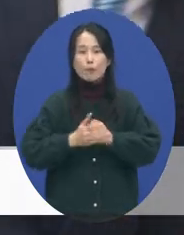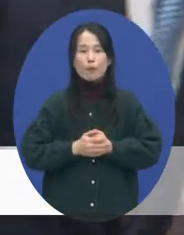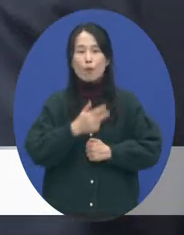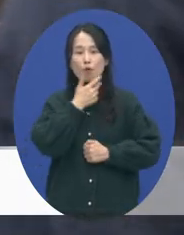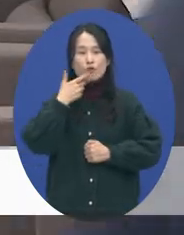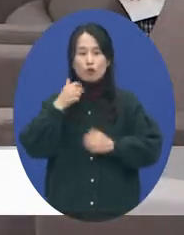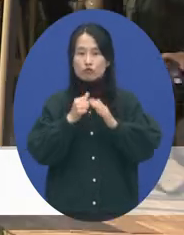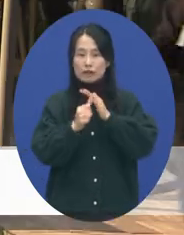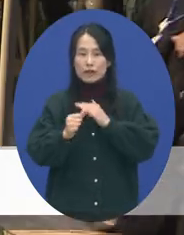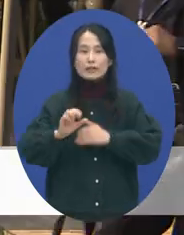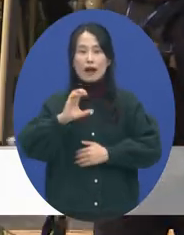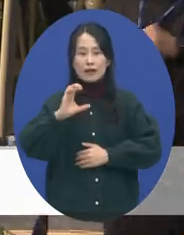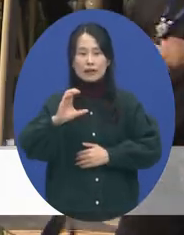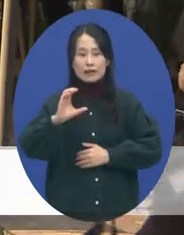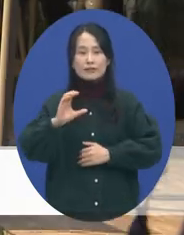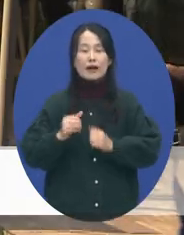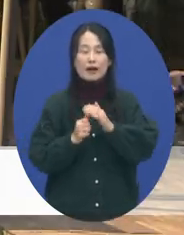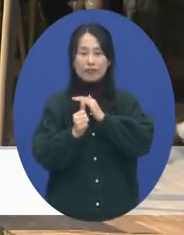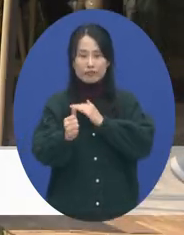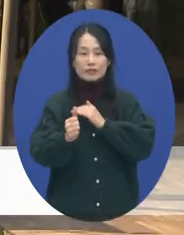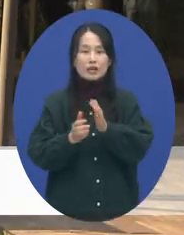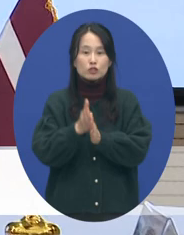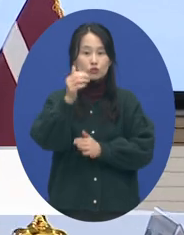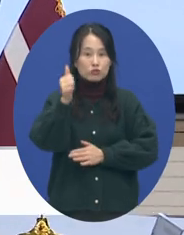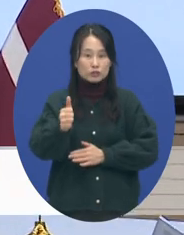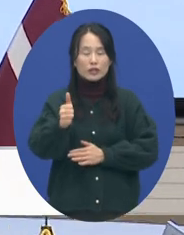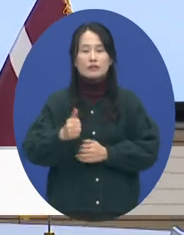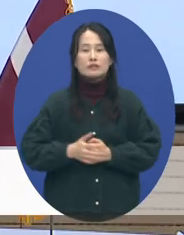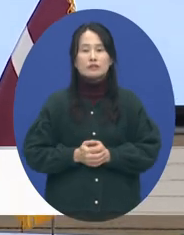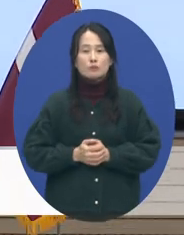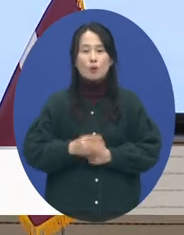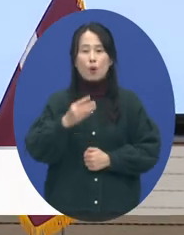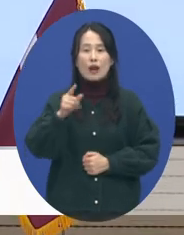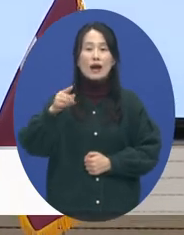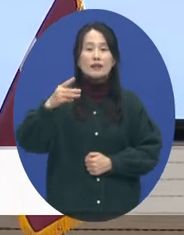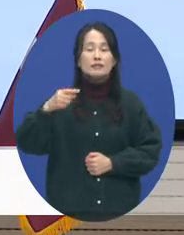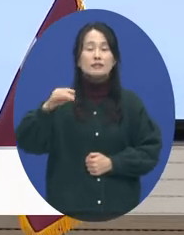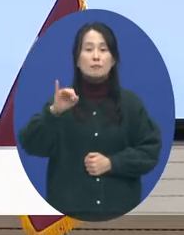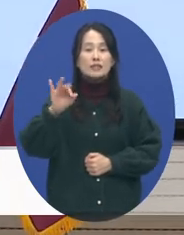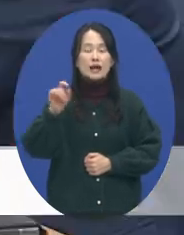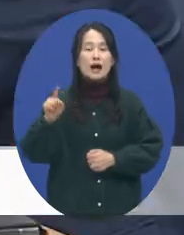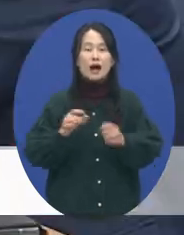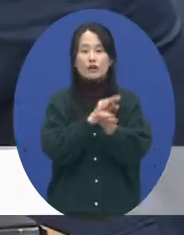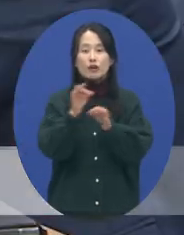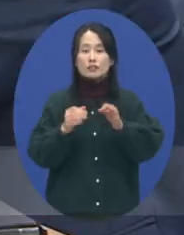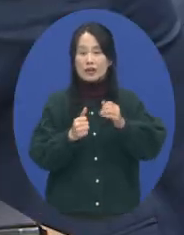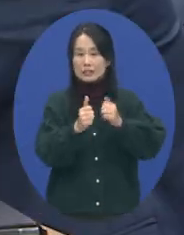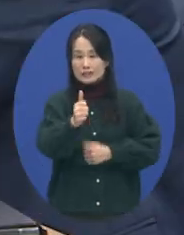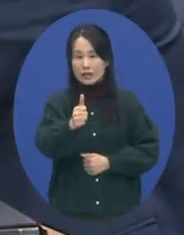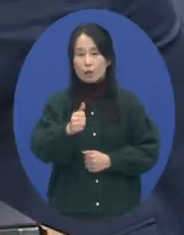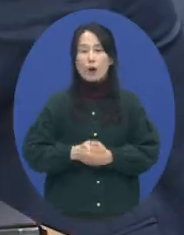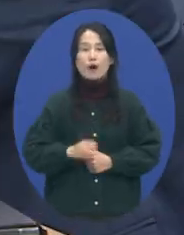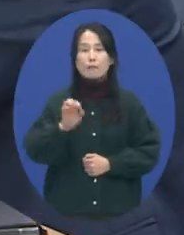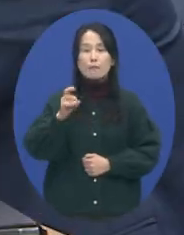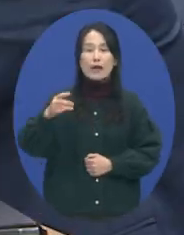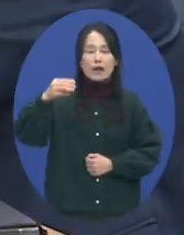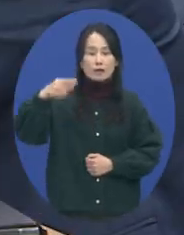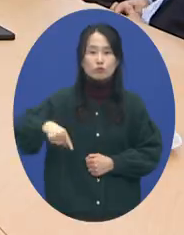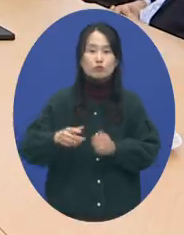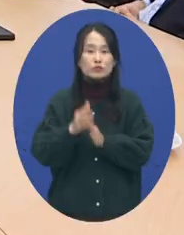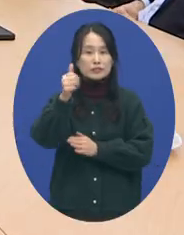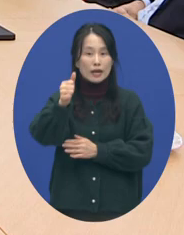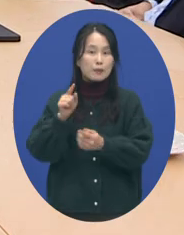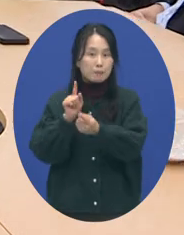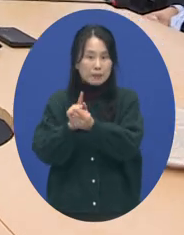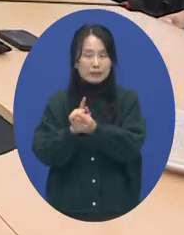대사와 무역 특사, 캐나다 브리티시 컬럼비아주 수상, 라트비아 경제부 장관, 페루 지방정부 5개 시의 시장을